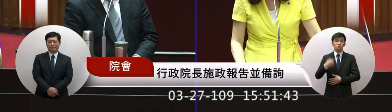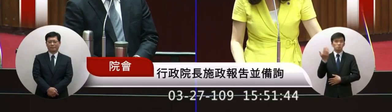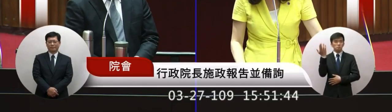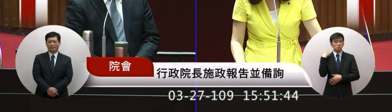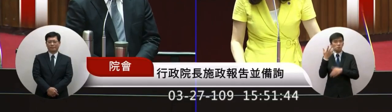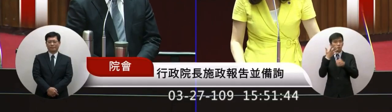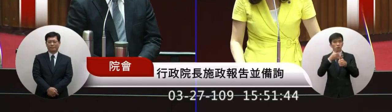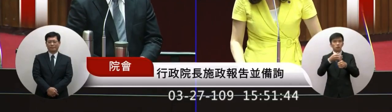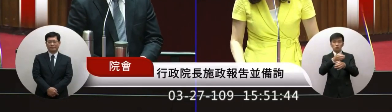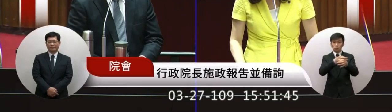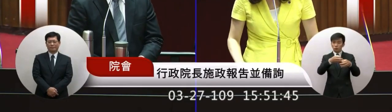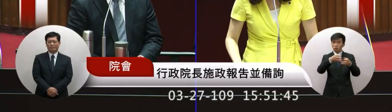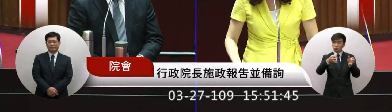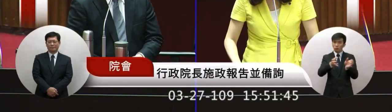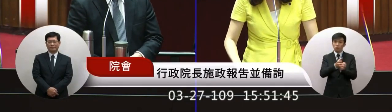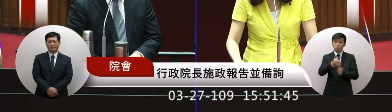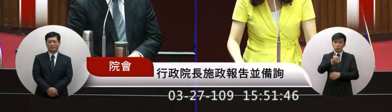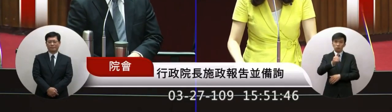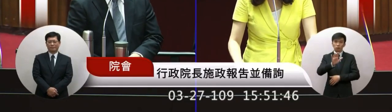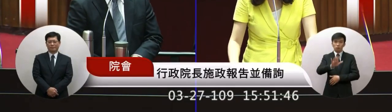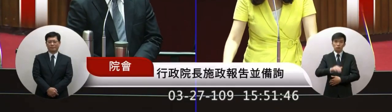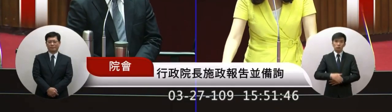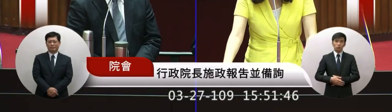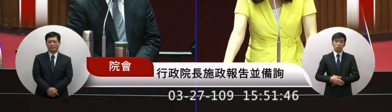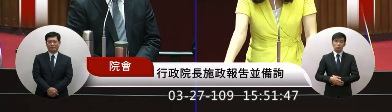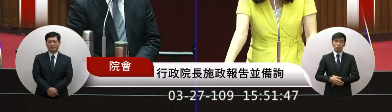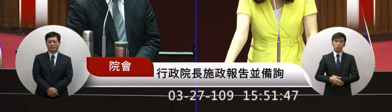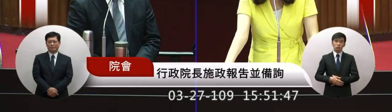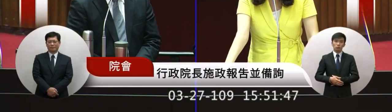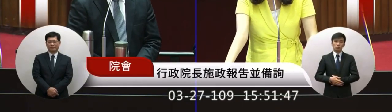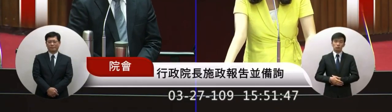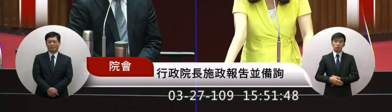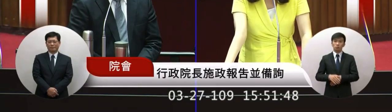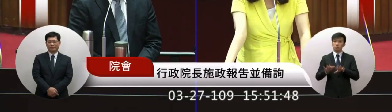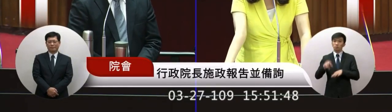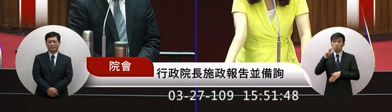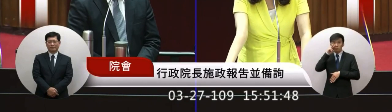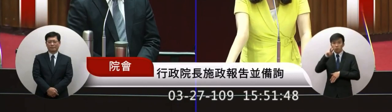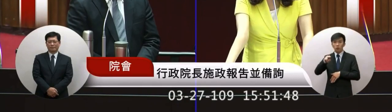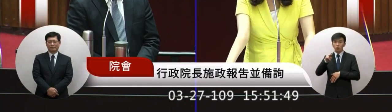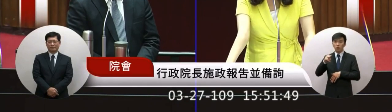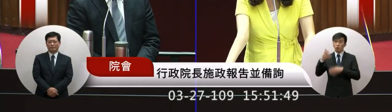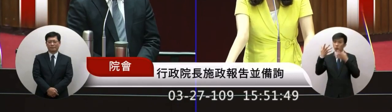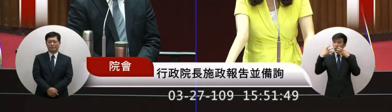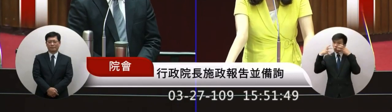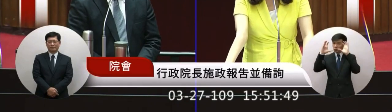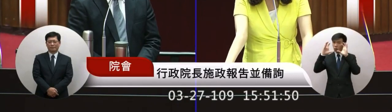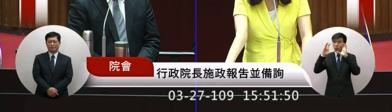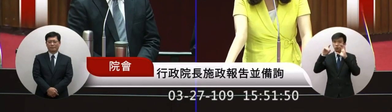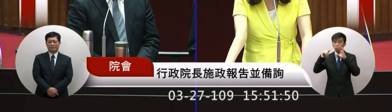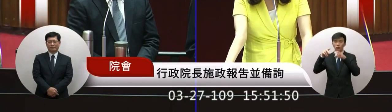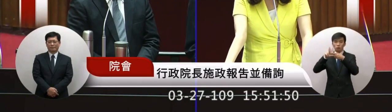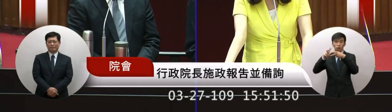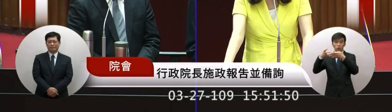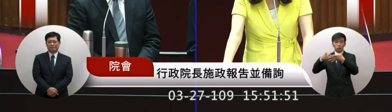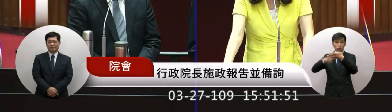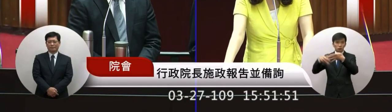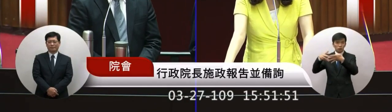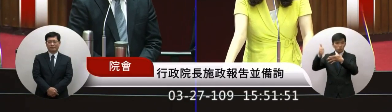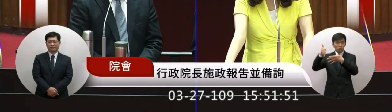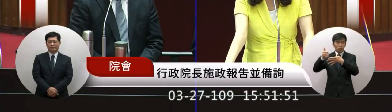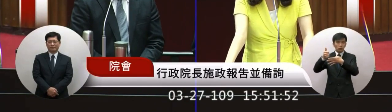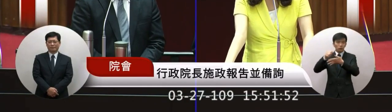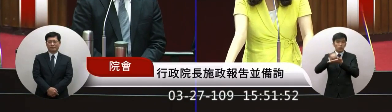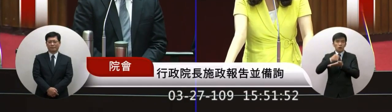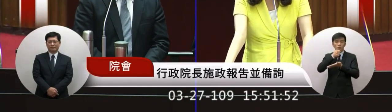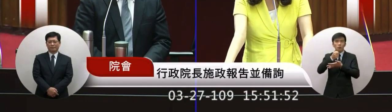叫过经济部长。所以我们今天看到雄狮董事长他在接受访问的时候，他说